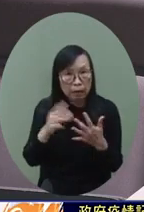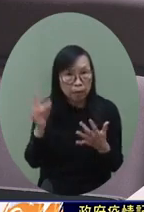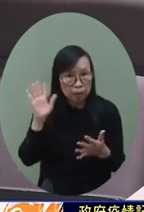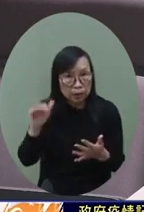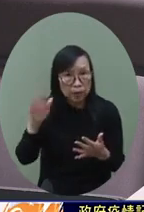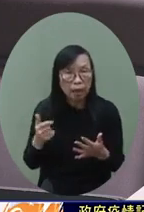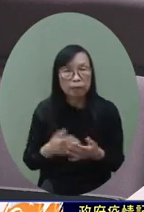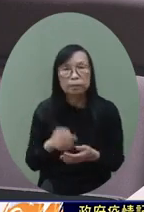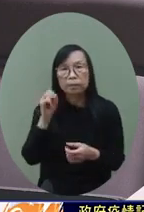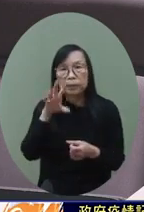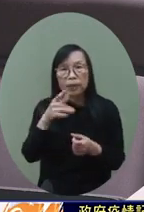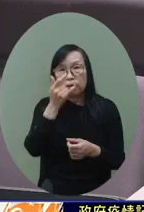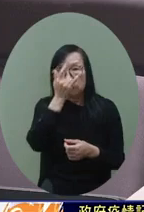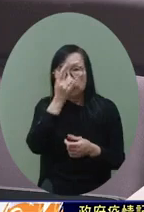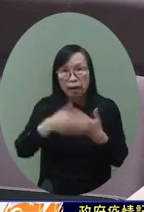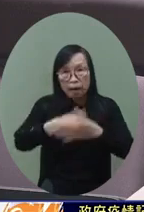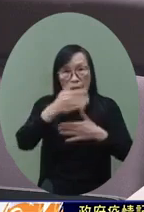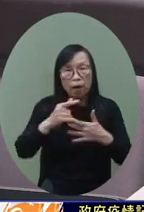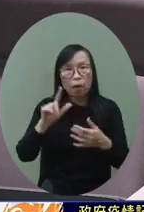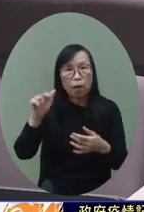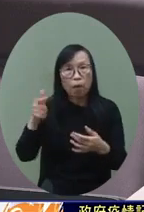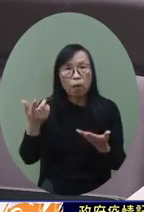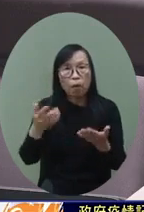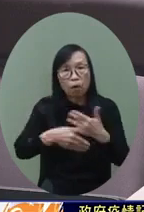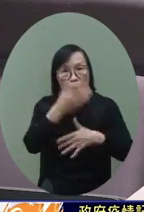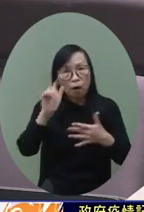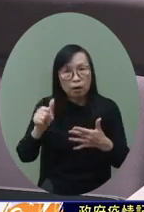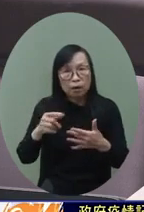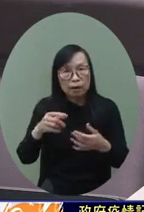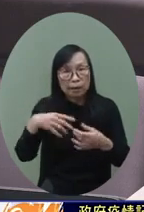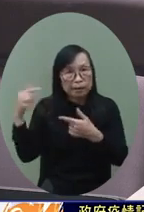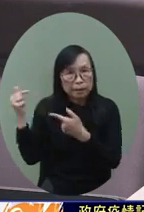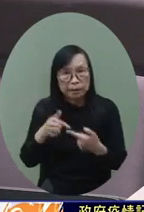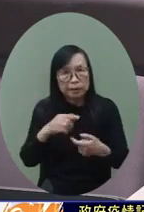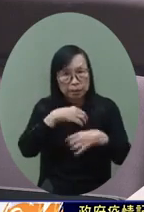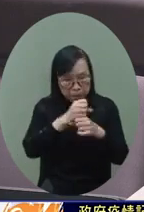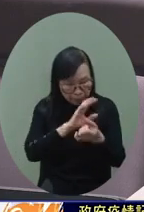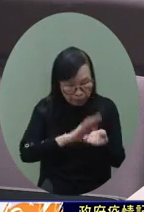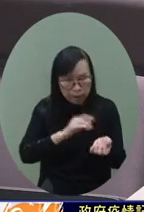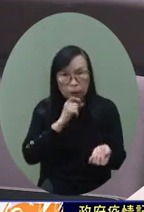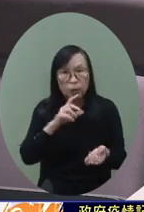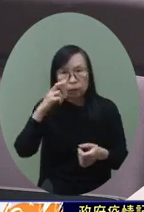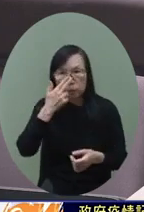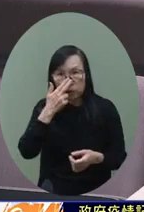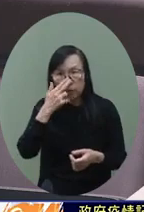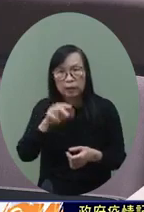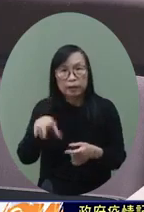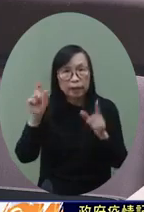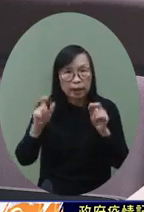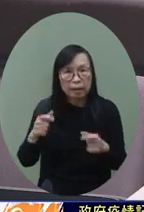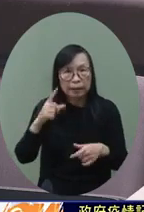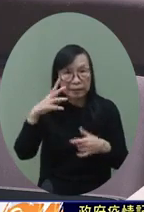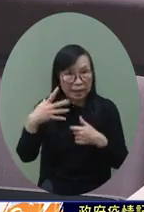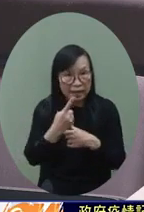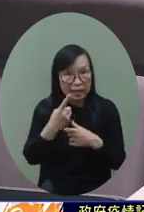想問，即係風澤流咧，佢污水樣本都係呈陽性啦，有冇話估計個原因係啲咩咧？係咪第一次嘅強制檢測